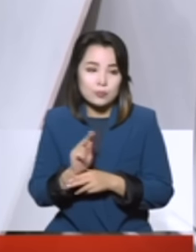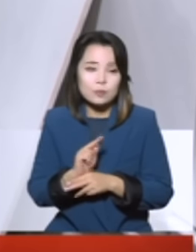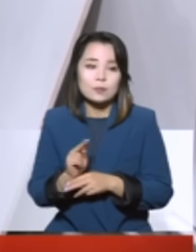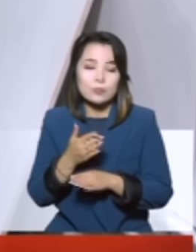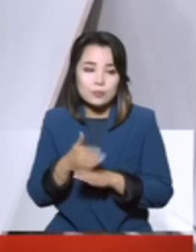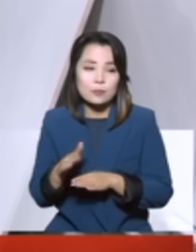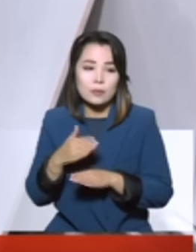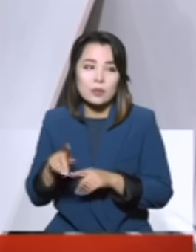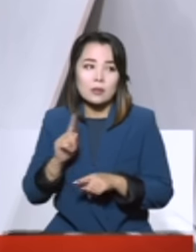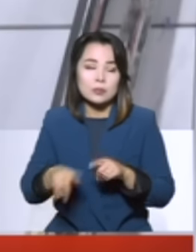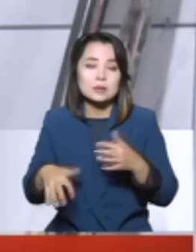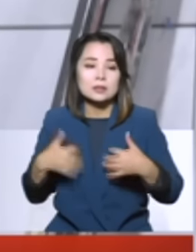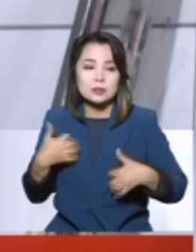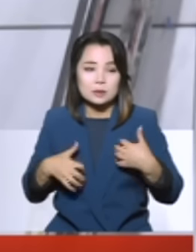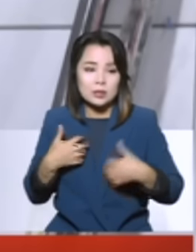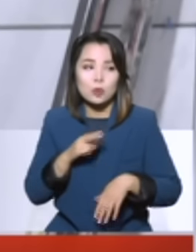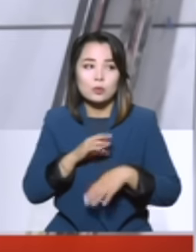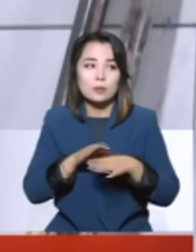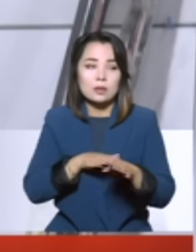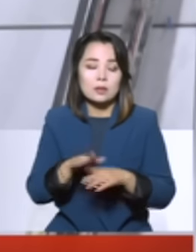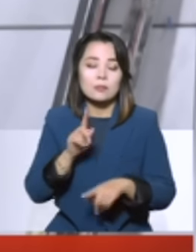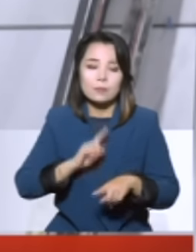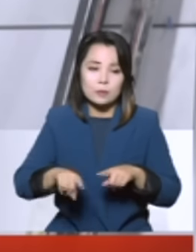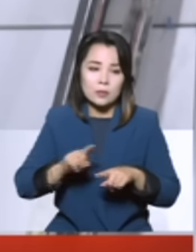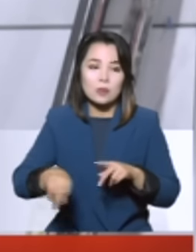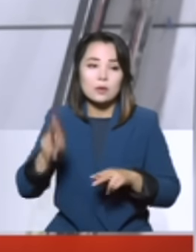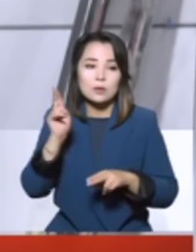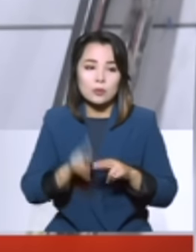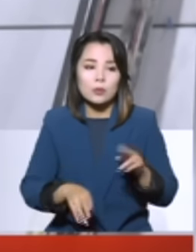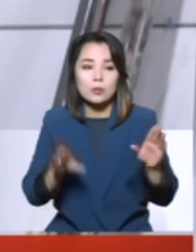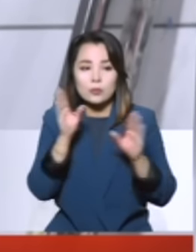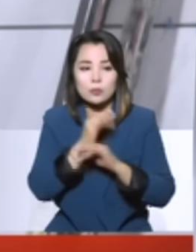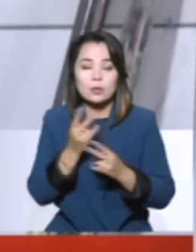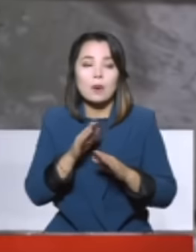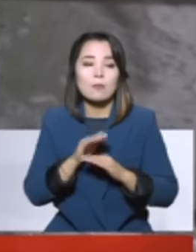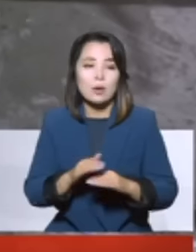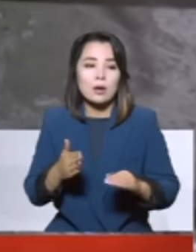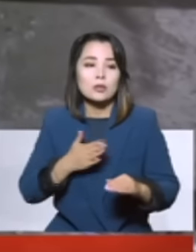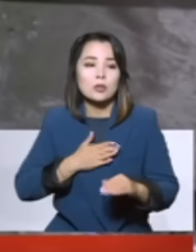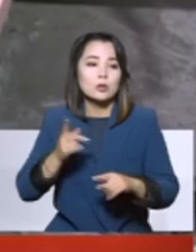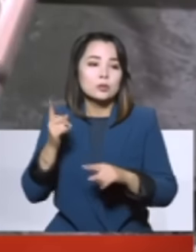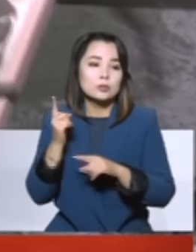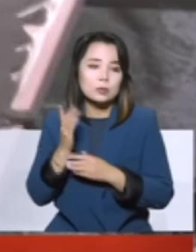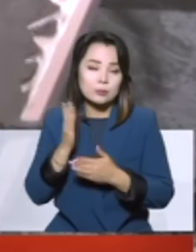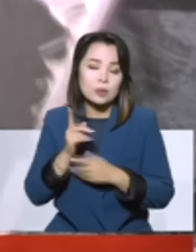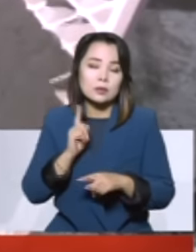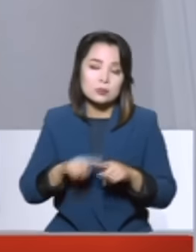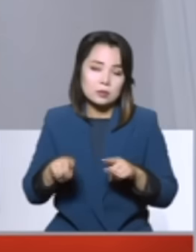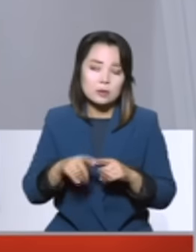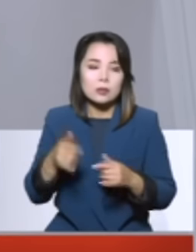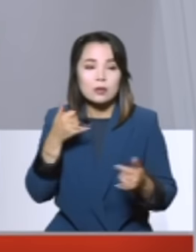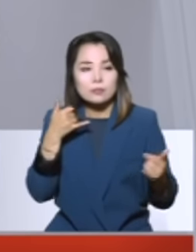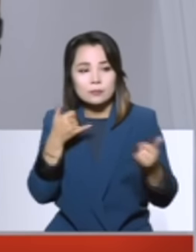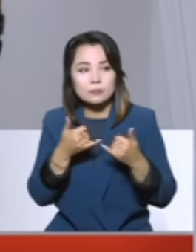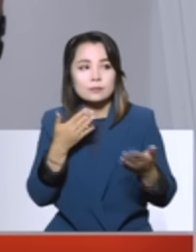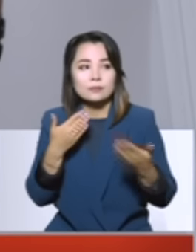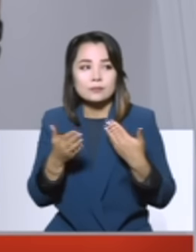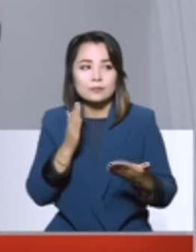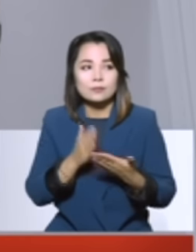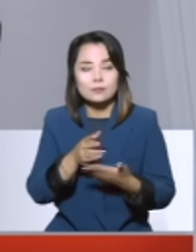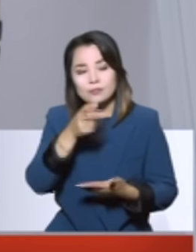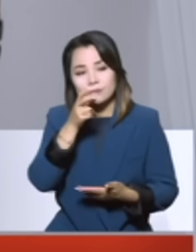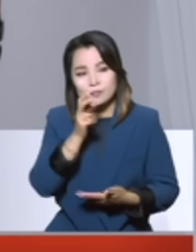Соған жанталасып істеп жатырмыз, сағынып жатырмыз, сағынамыз, бала шаға бар. Құзғандап тұрамыз күнде. Сағындың ғой